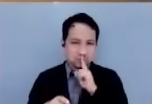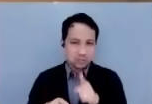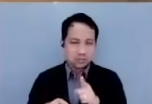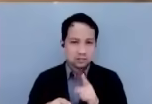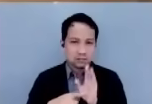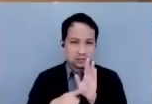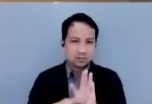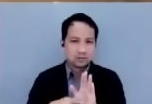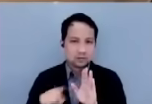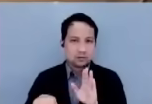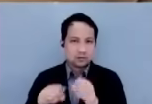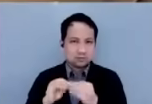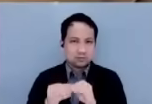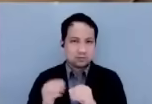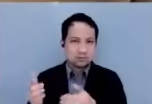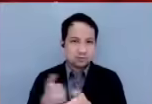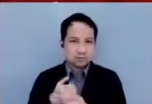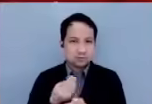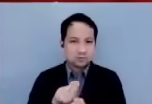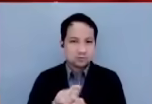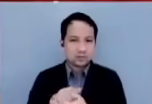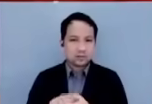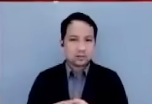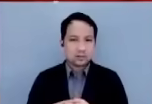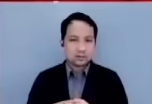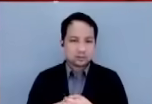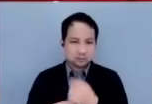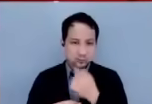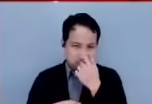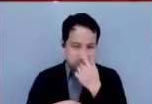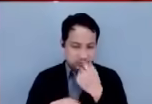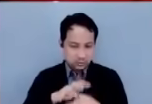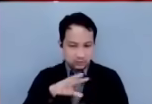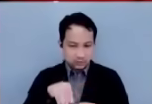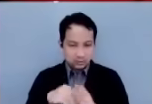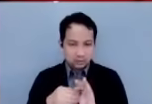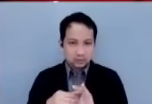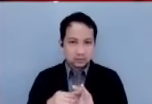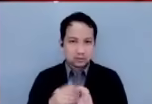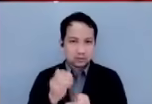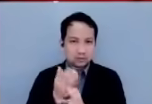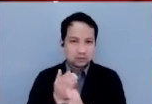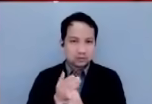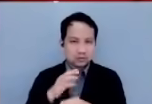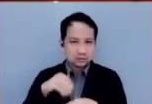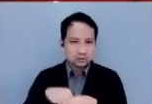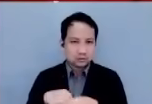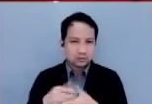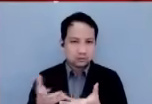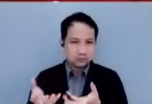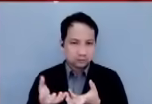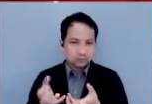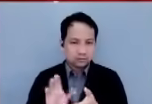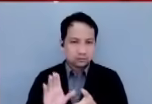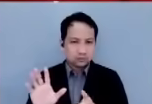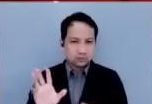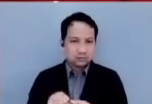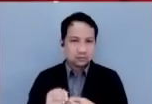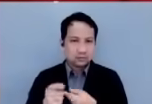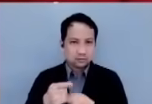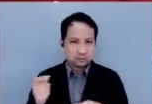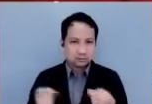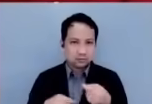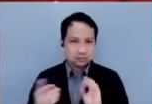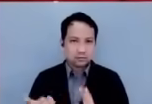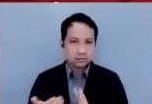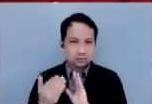yun na ang lahat ng pera ng biktima. Pinapasok niya kasi ako sa loob ng car. So he wanted me to do the transaction in front of him